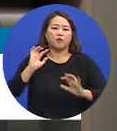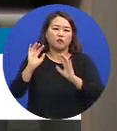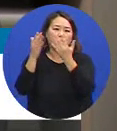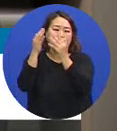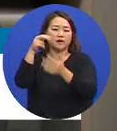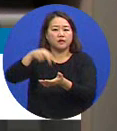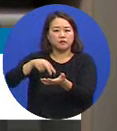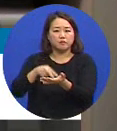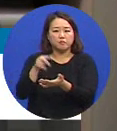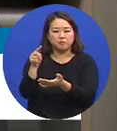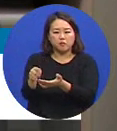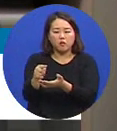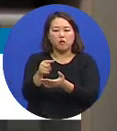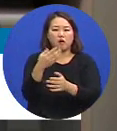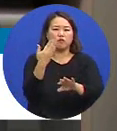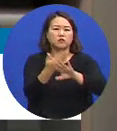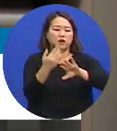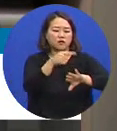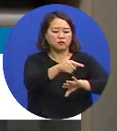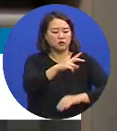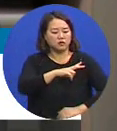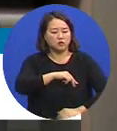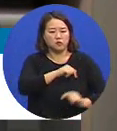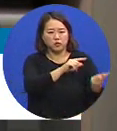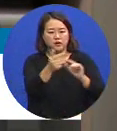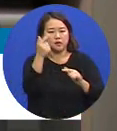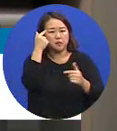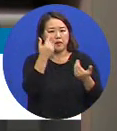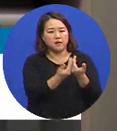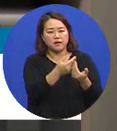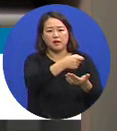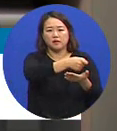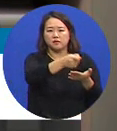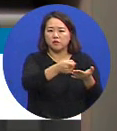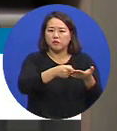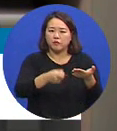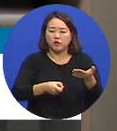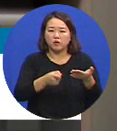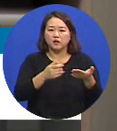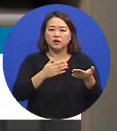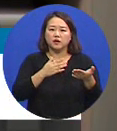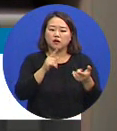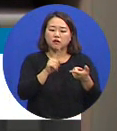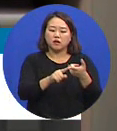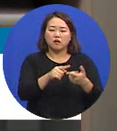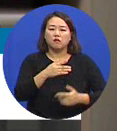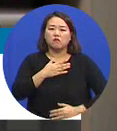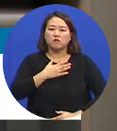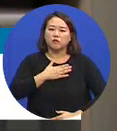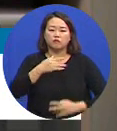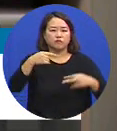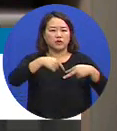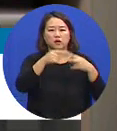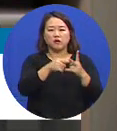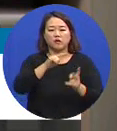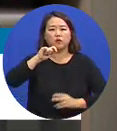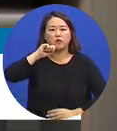상반된 일부 지역 의원들의 반대 성명은 저는 이해할 수